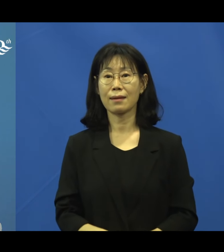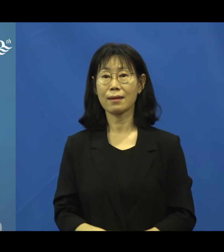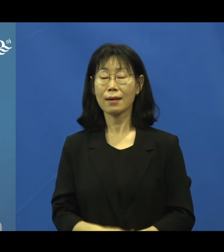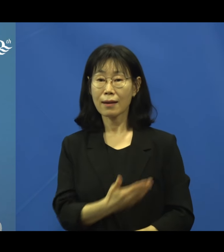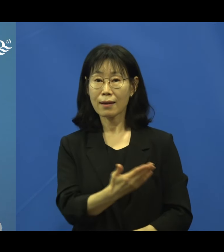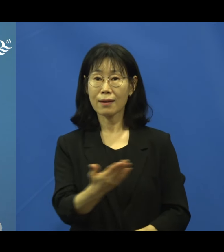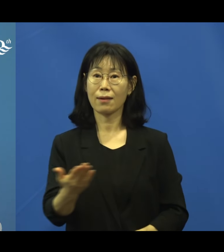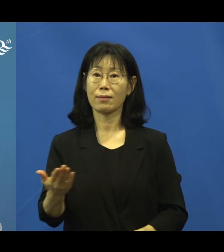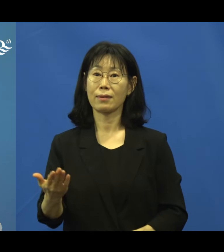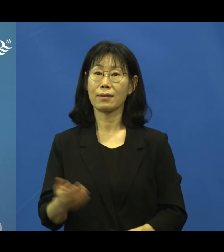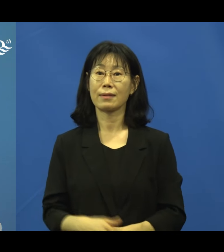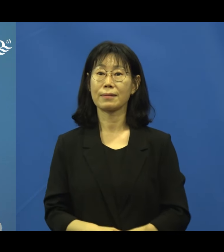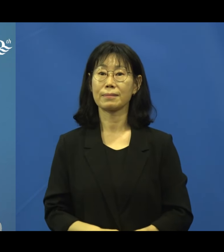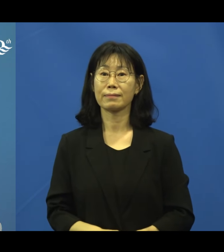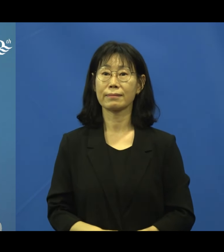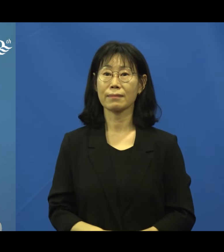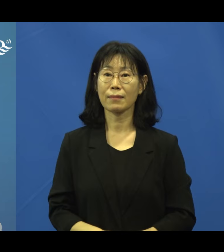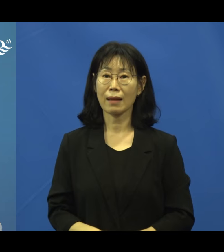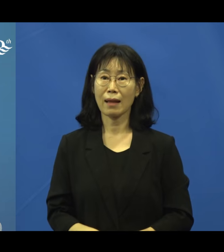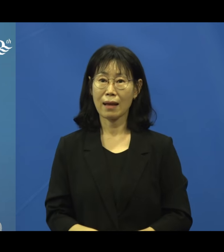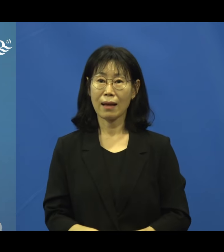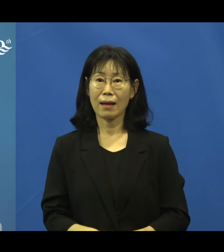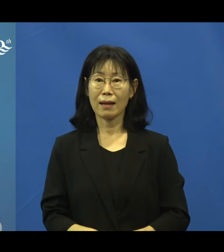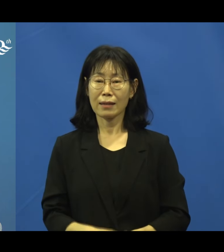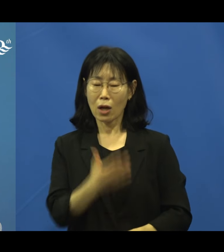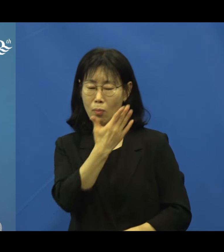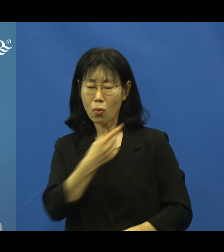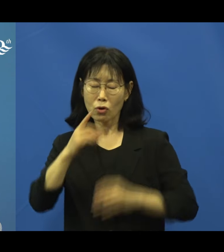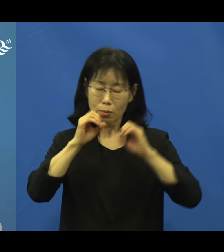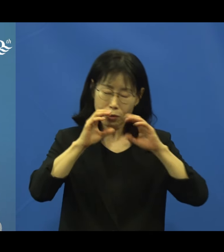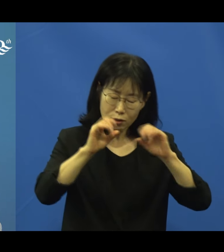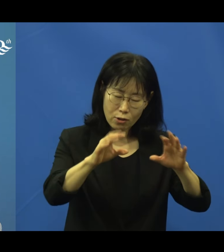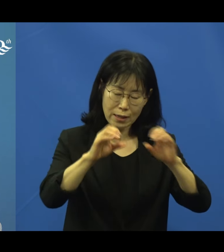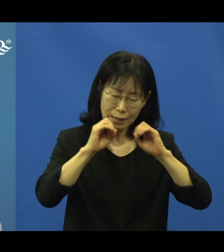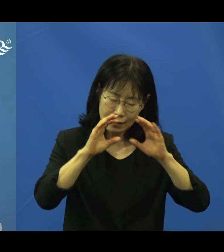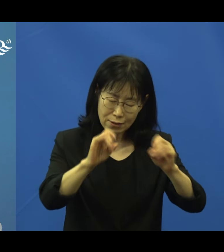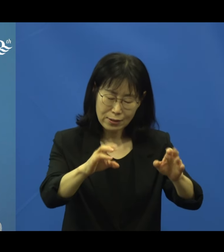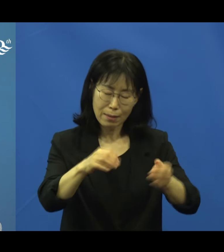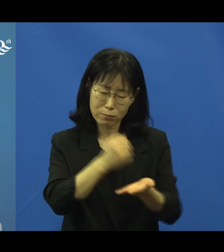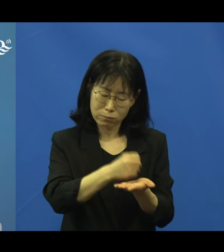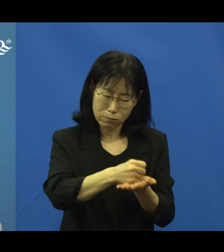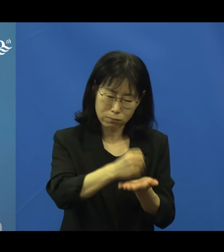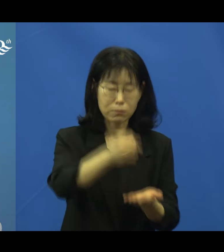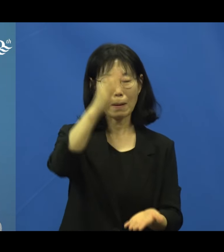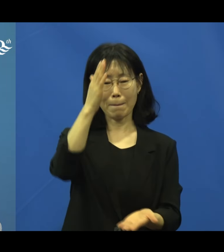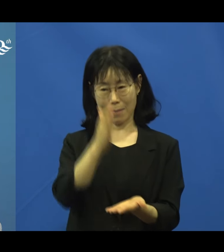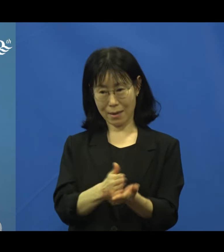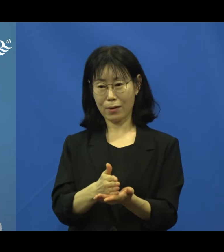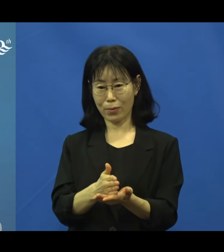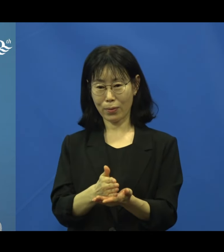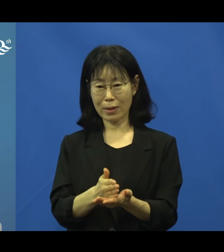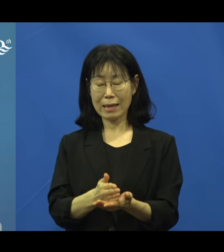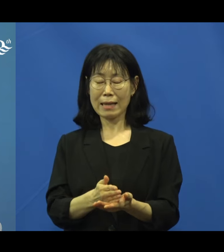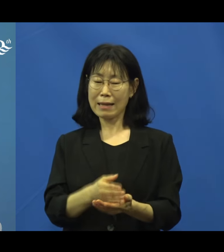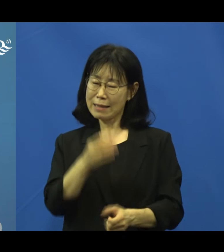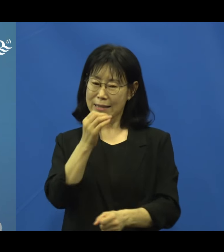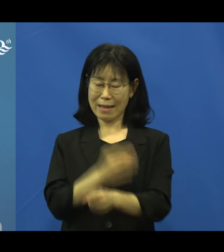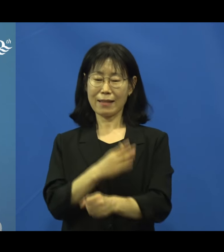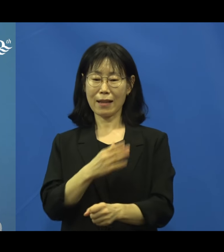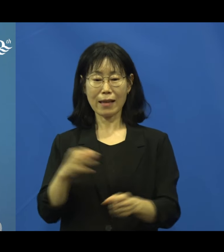그래서 여러분, 어떤 때는요, 막 구구한 설명하지 마세요. 그냥 괜히 말싸움이나 하면 안 돼요. 예수 믿어야 너